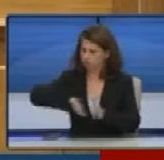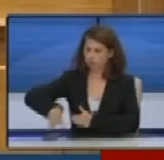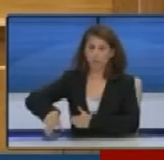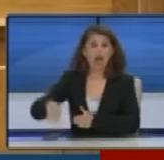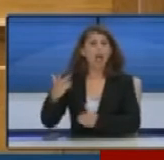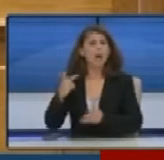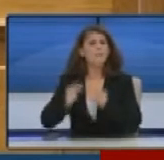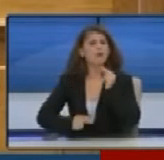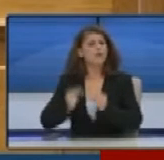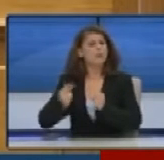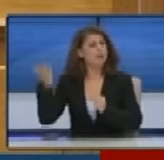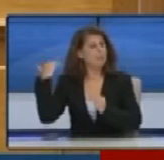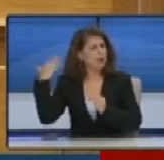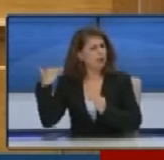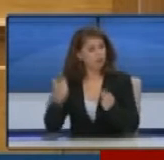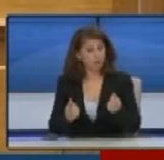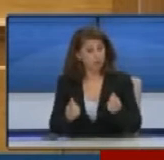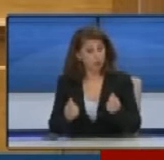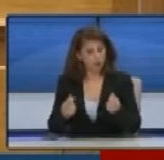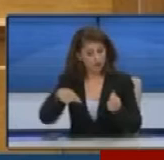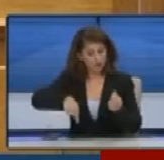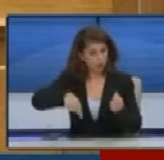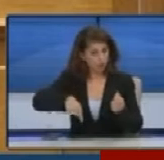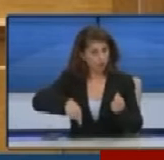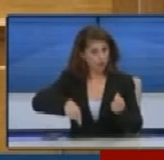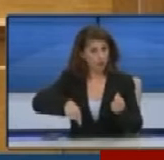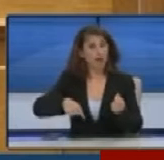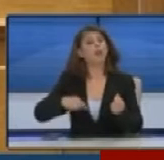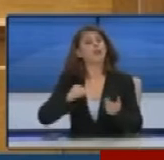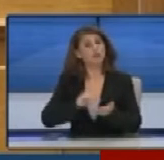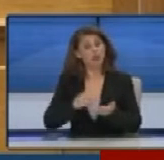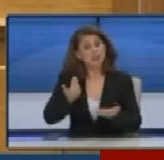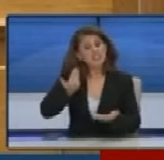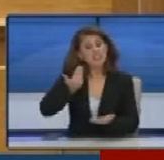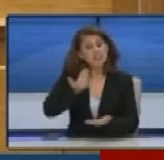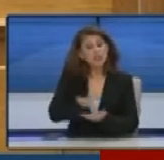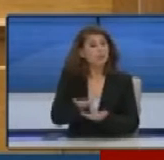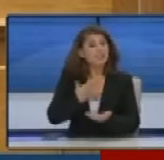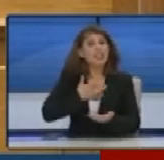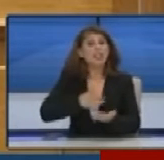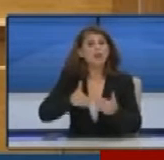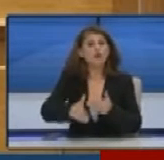παρελθόντος, σε προκλήσεις του παρόντος, αλλά και σε ζητούμενα του μέλλοντος.